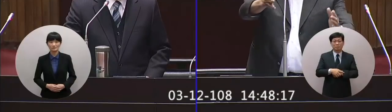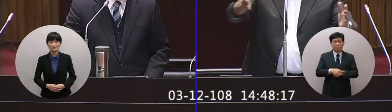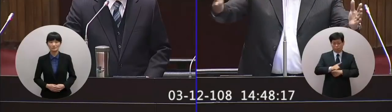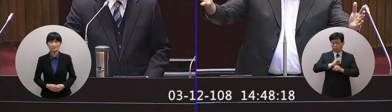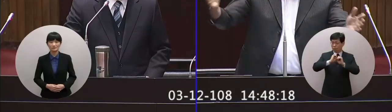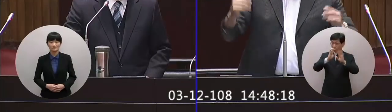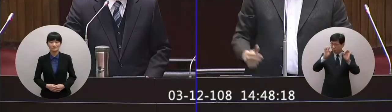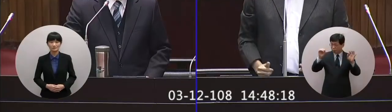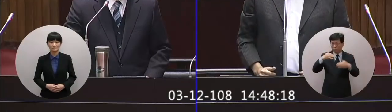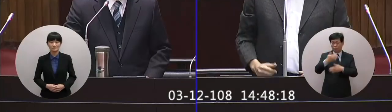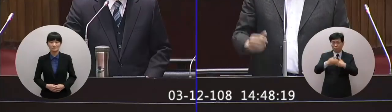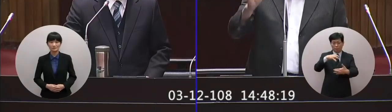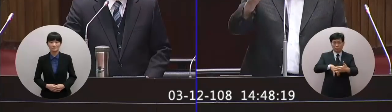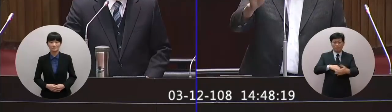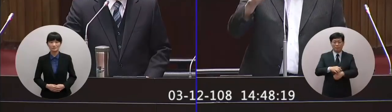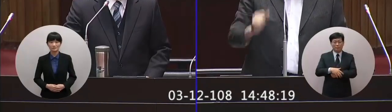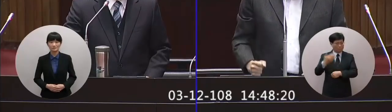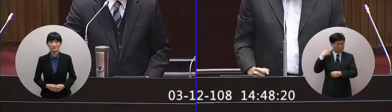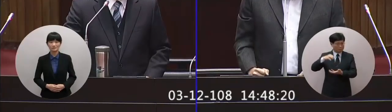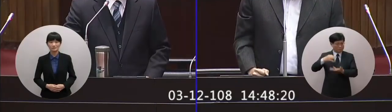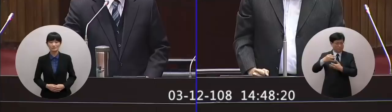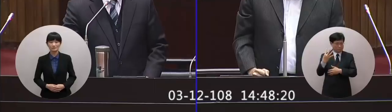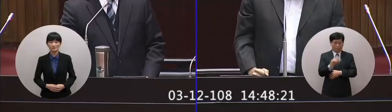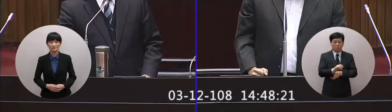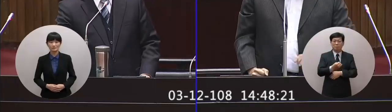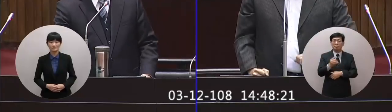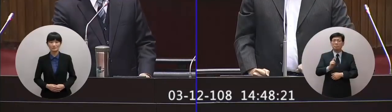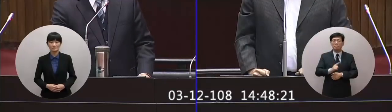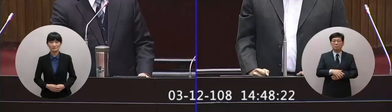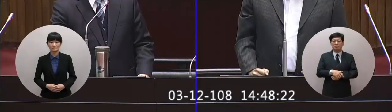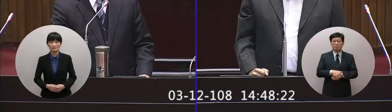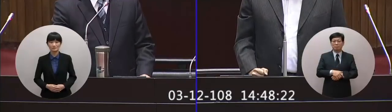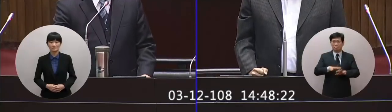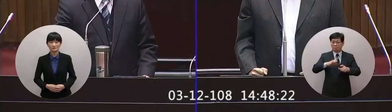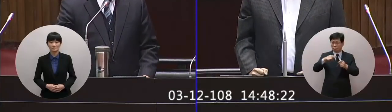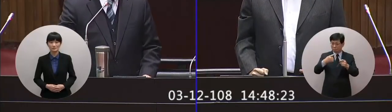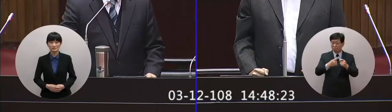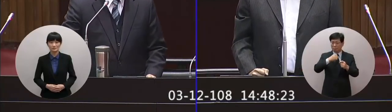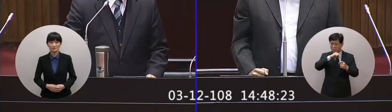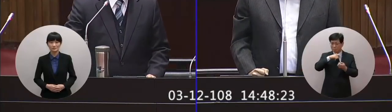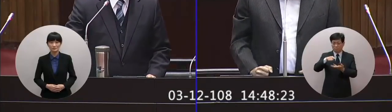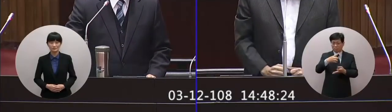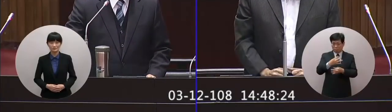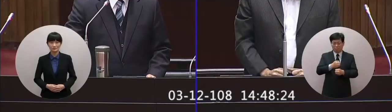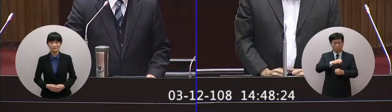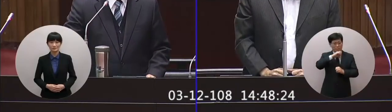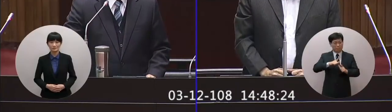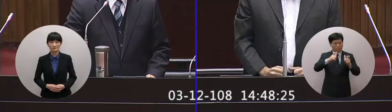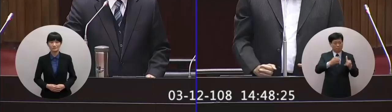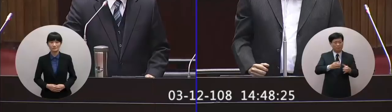在宣导的短片里面曾经提到几句话，他说：“今年的台湾灯会在屏